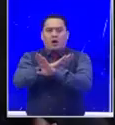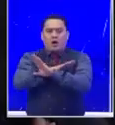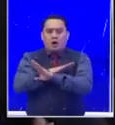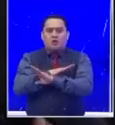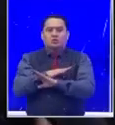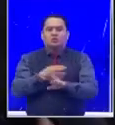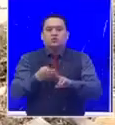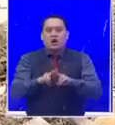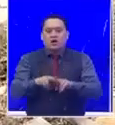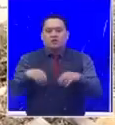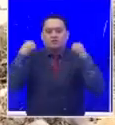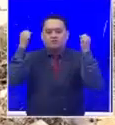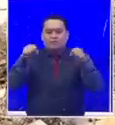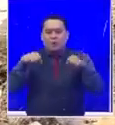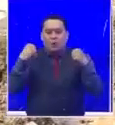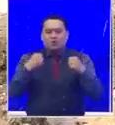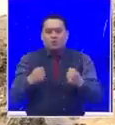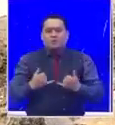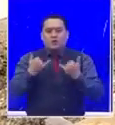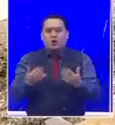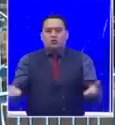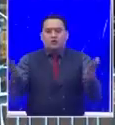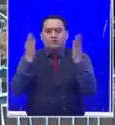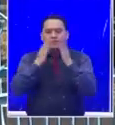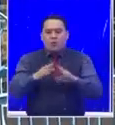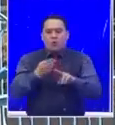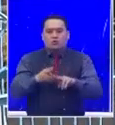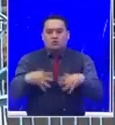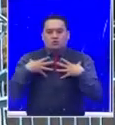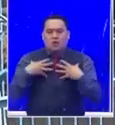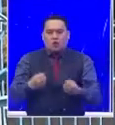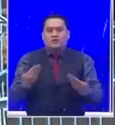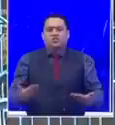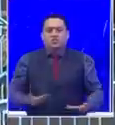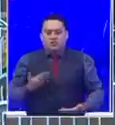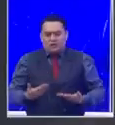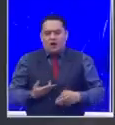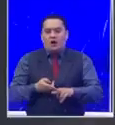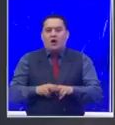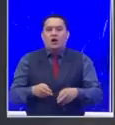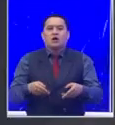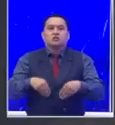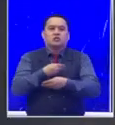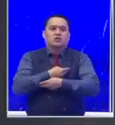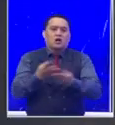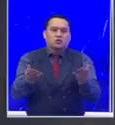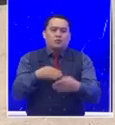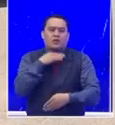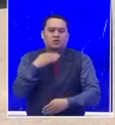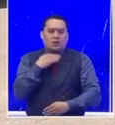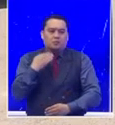обрядом жертвоприношения. Священнослужители помолились за покой умерших и за здравие живых. Мясо жертвенного животного раздали